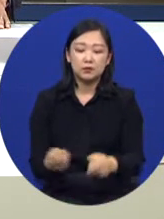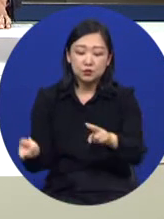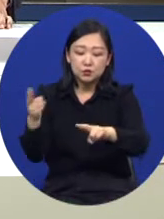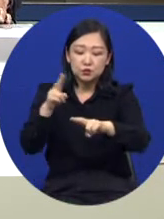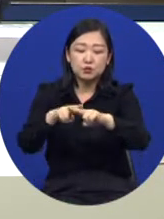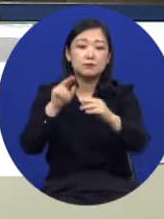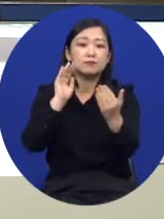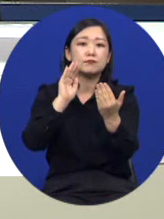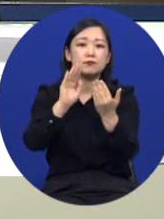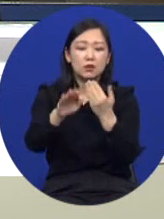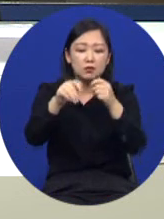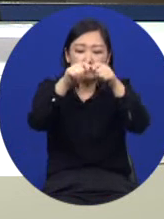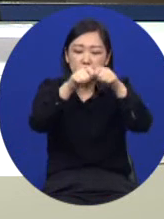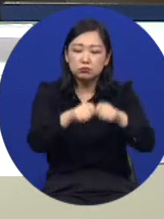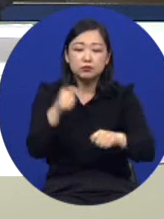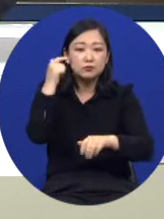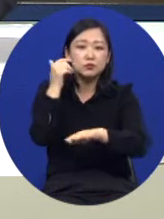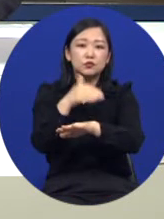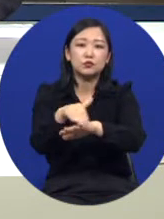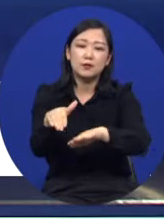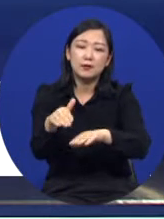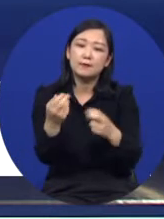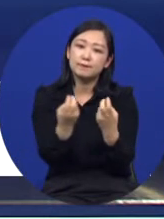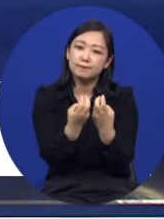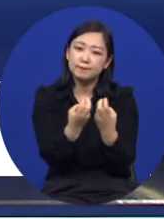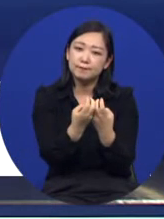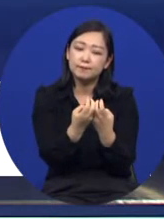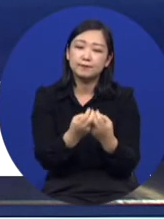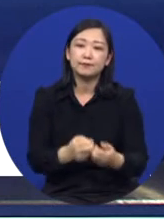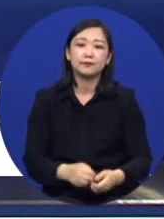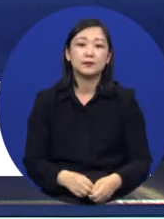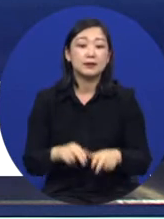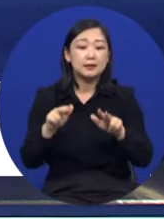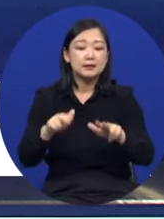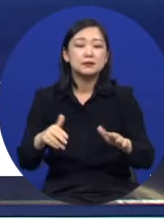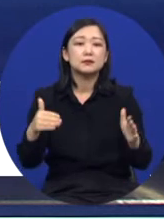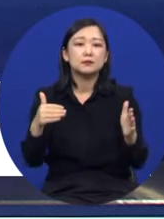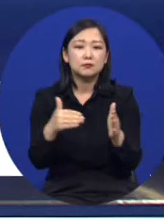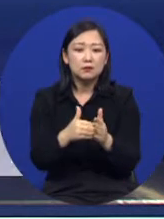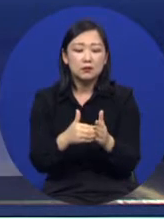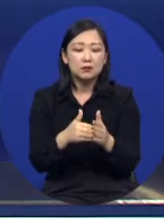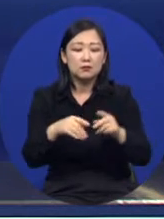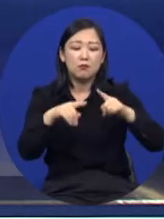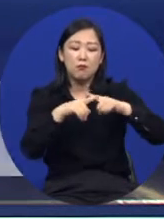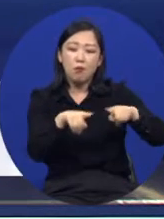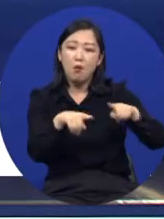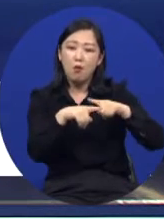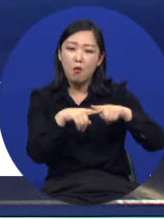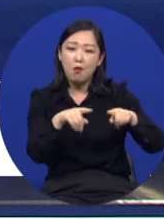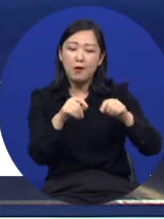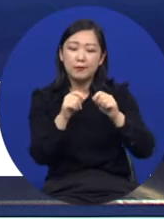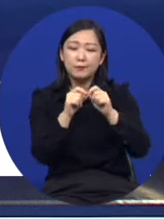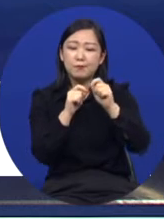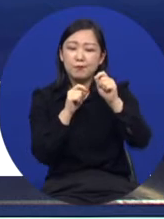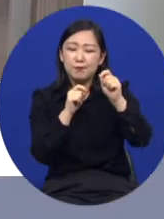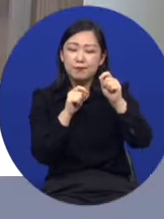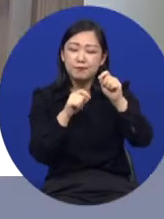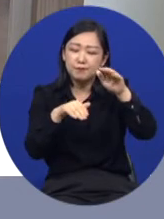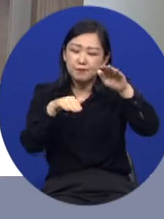이후에 어떤 구체적인 계획을 어떻게 잡고 계신가요? 지금까지 좀 평가에서 좀 멀어져 있던